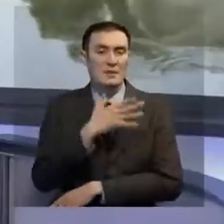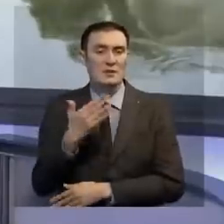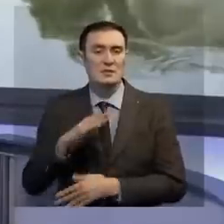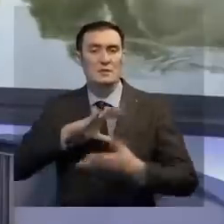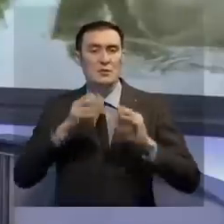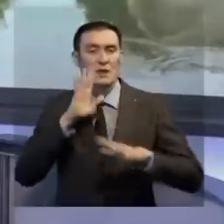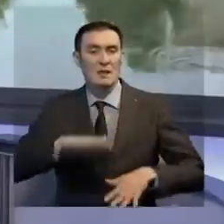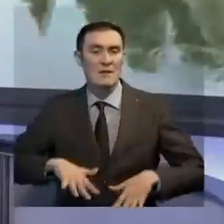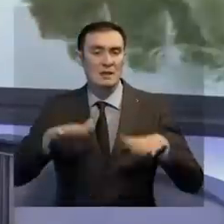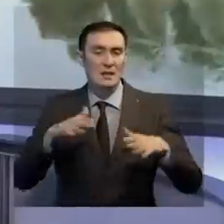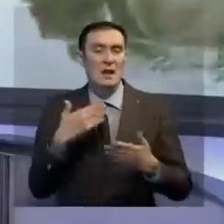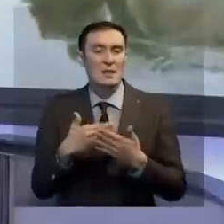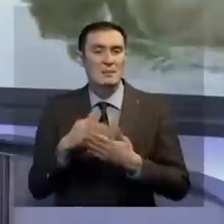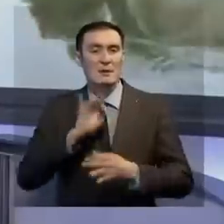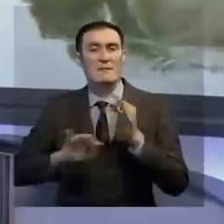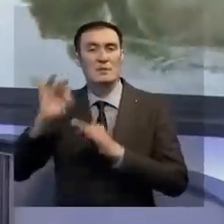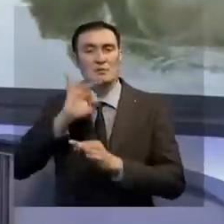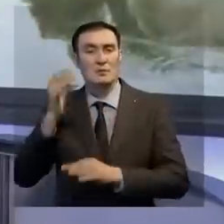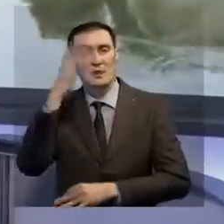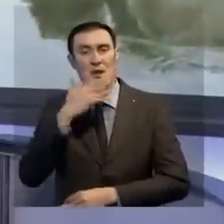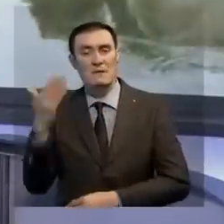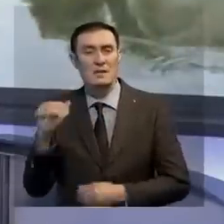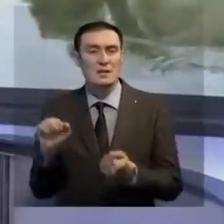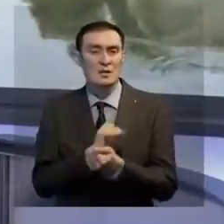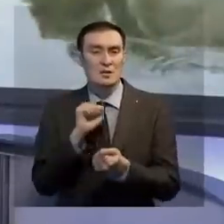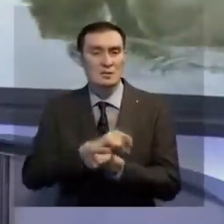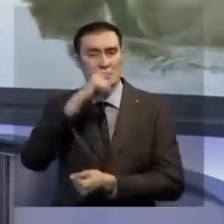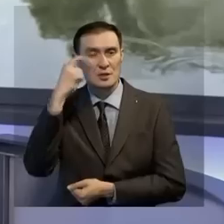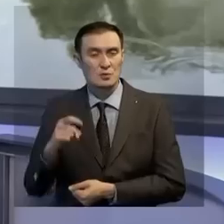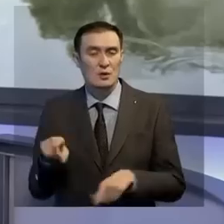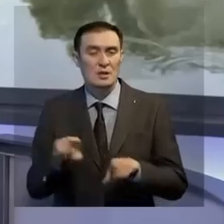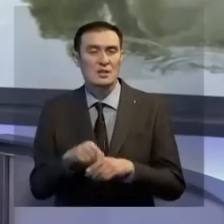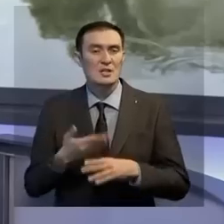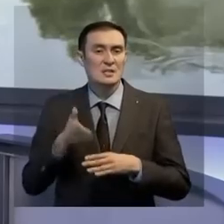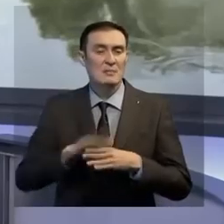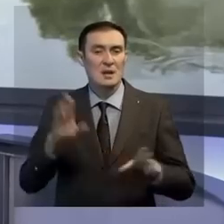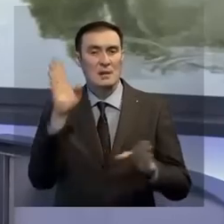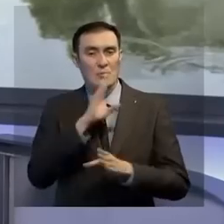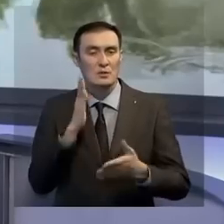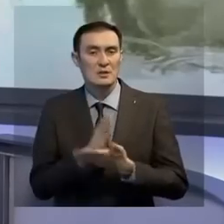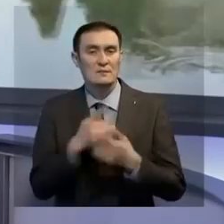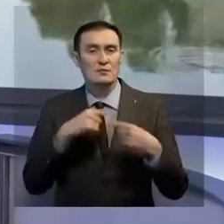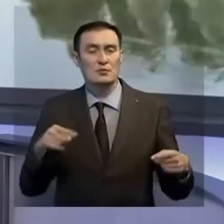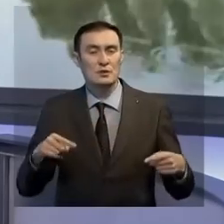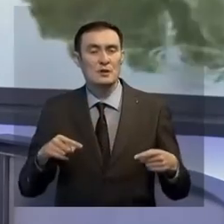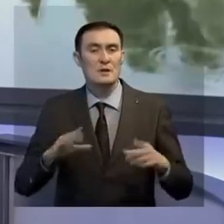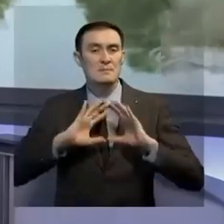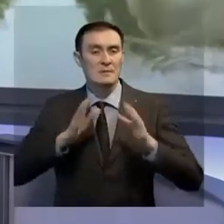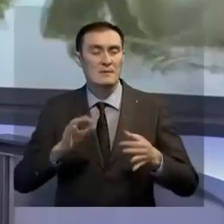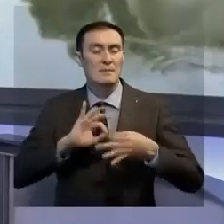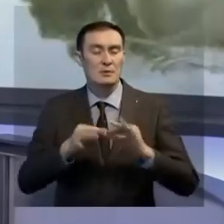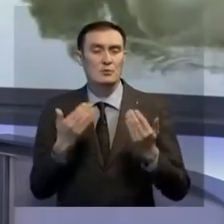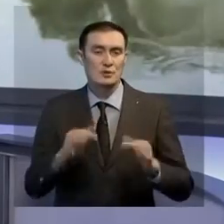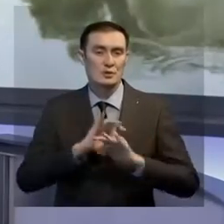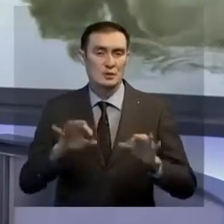с последствиями наводнений, в то время как восток страдает от засухи. Кроме того, экстремальная погода установилась в других частях света. Подробнее в